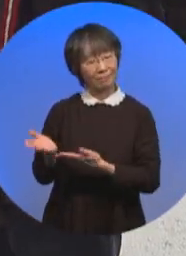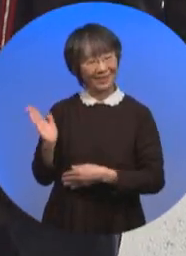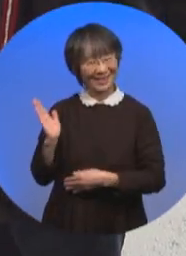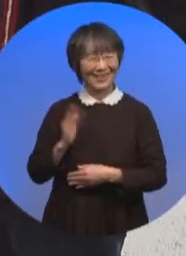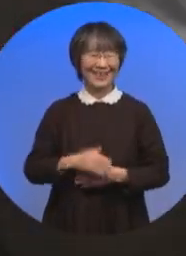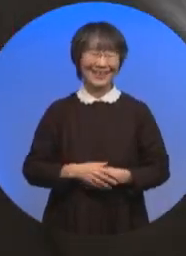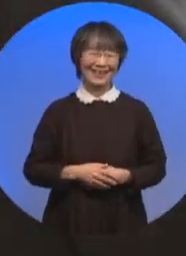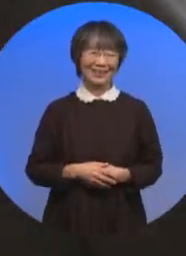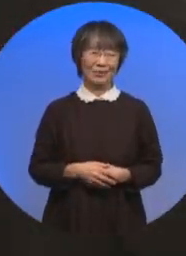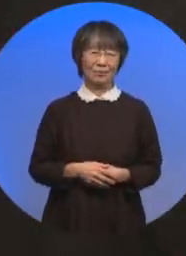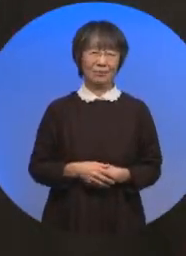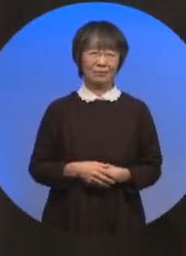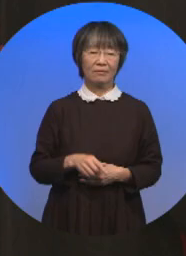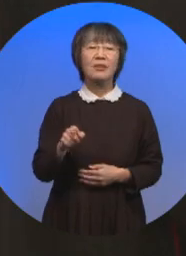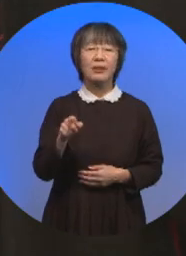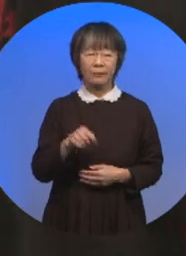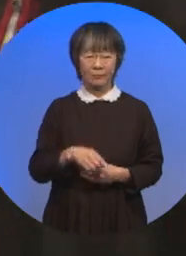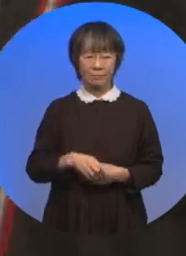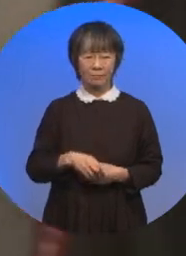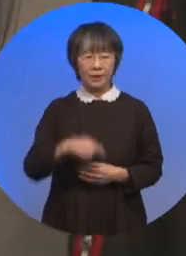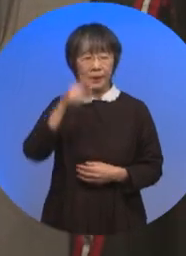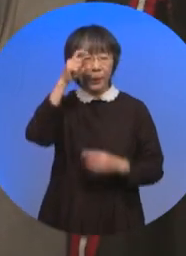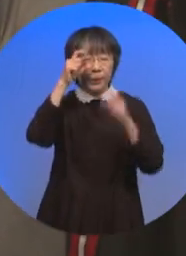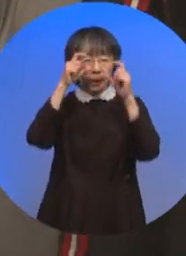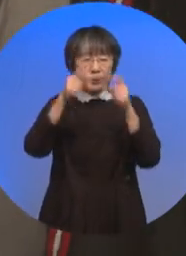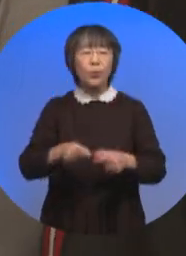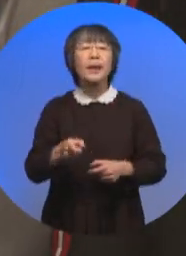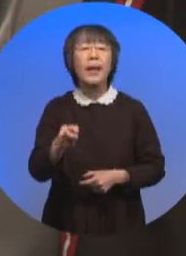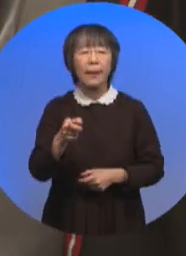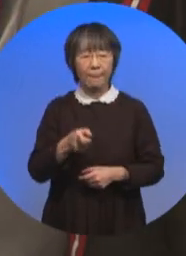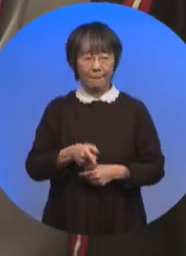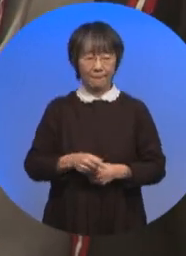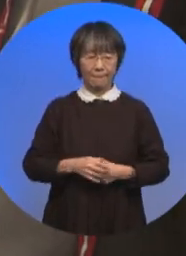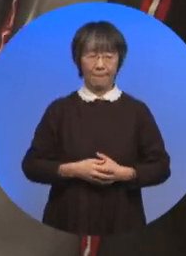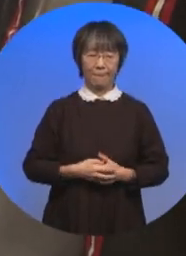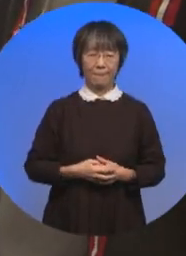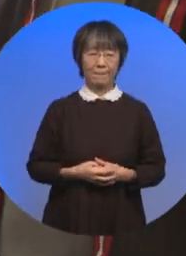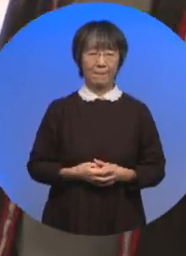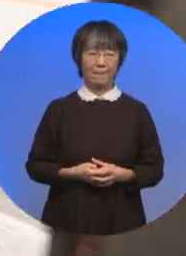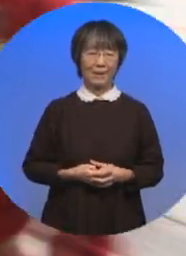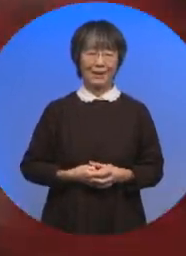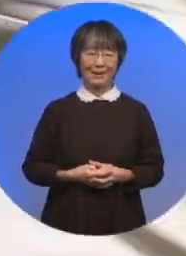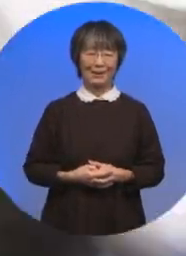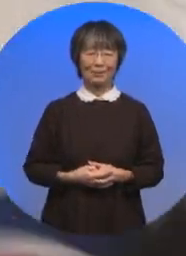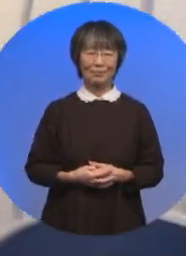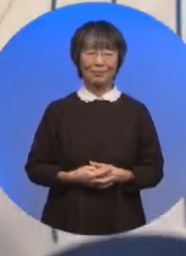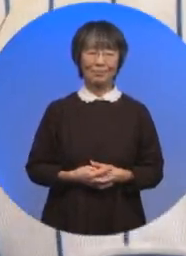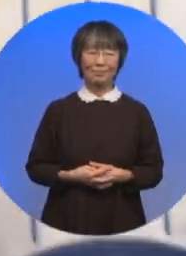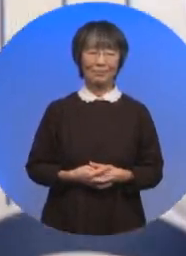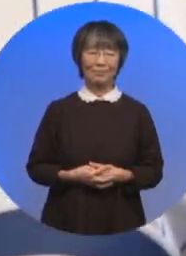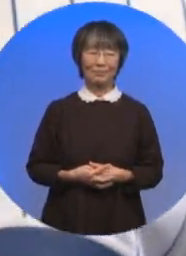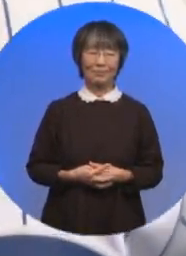君、お前ちょっとサングラス取って。 サングラスか。 サングラス。 あれ？